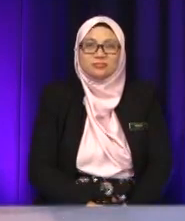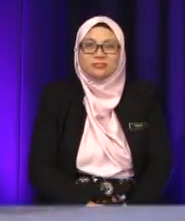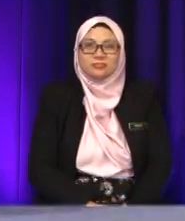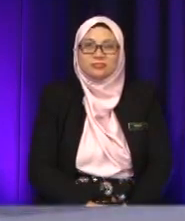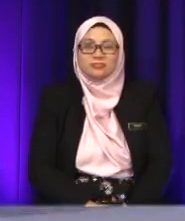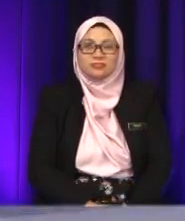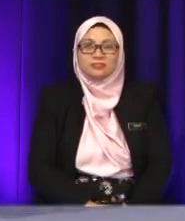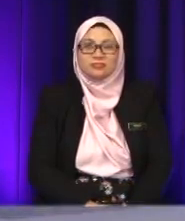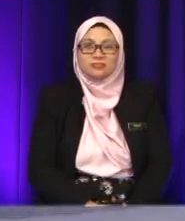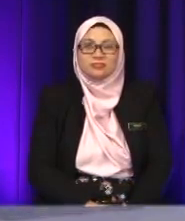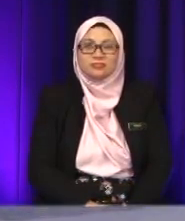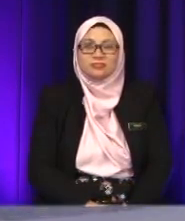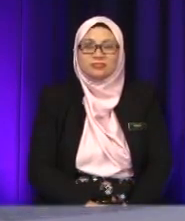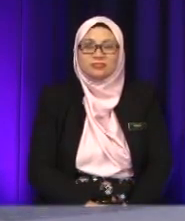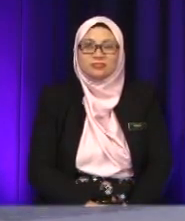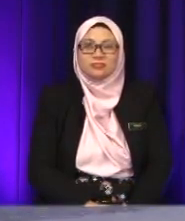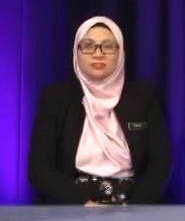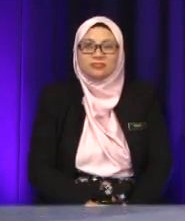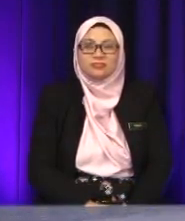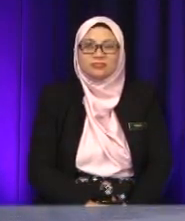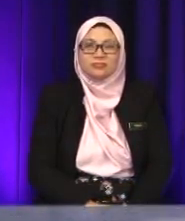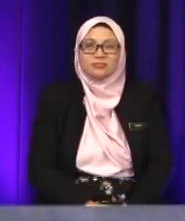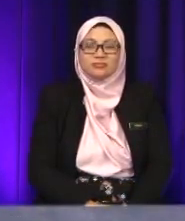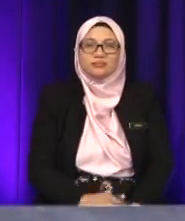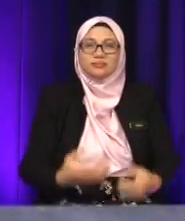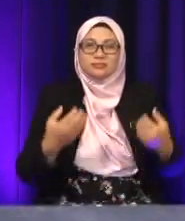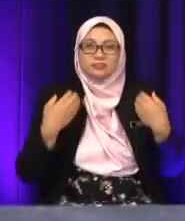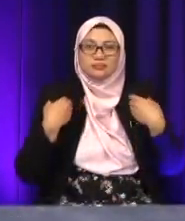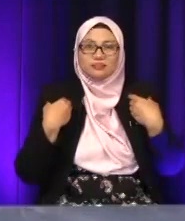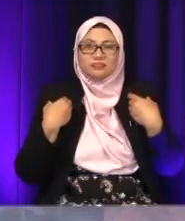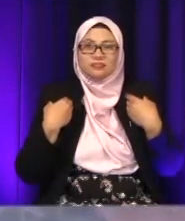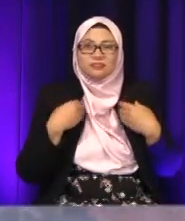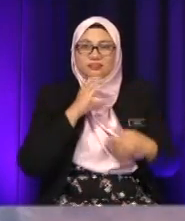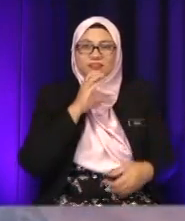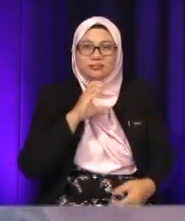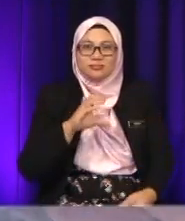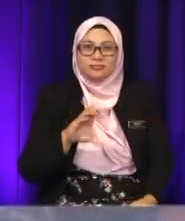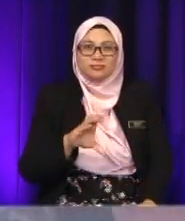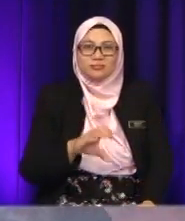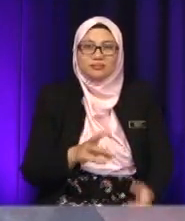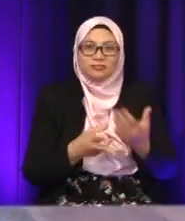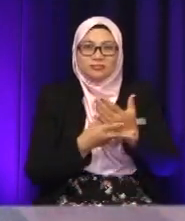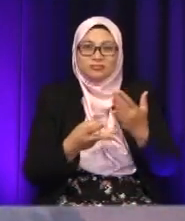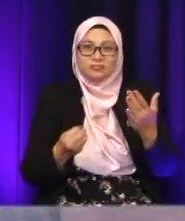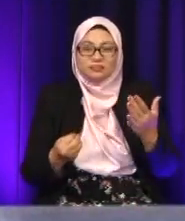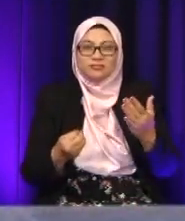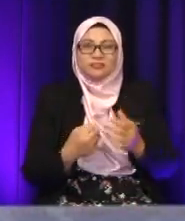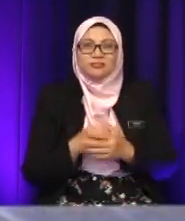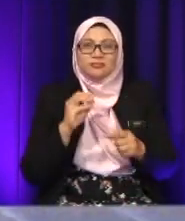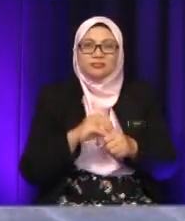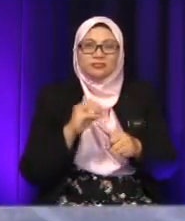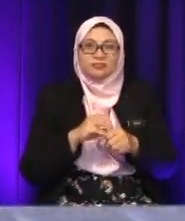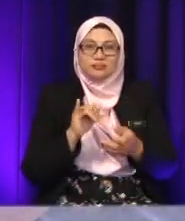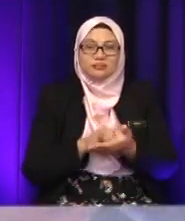umumnya jadi eee orang ini oh sini sini duduklah